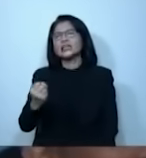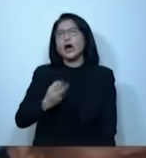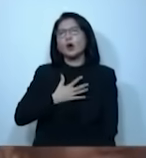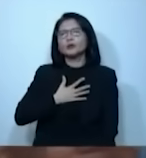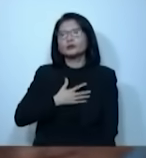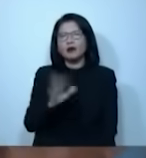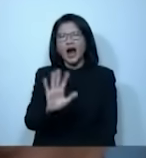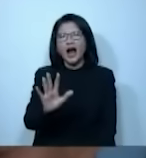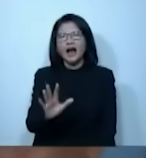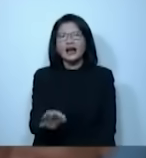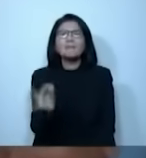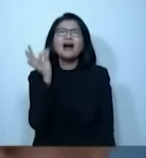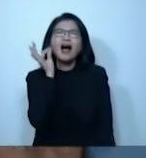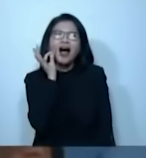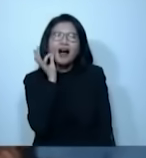Mas